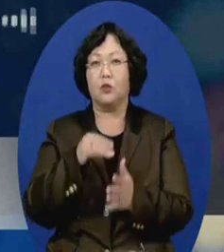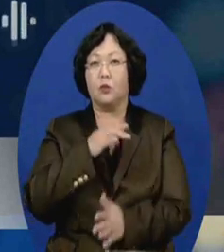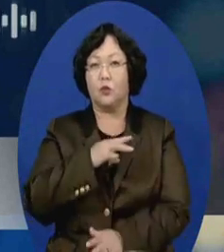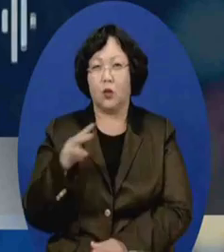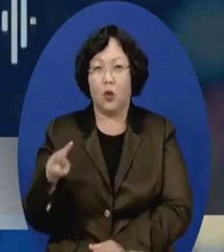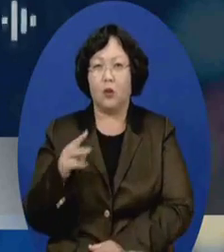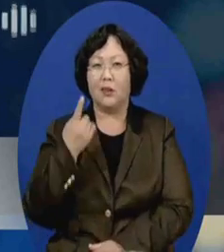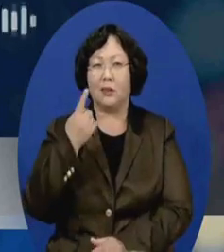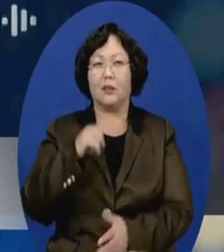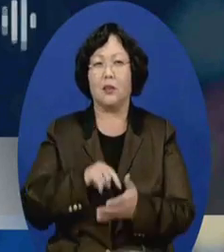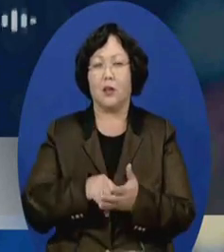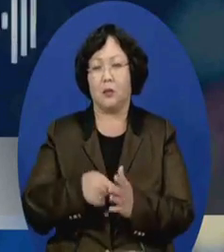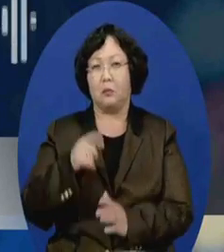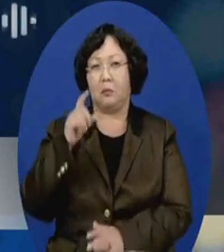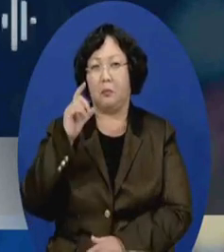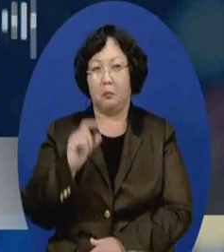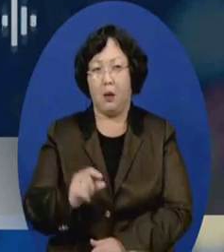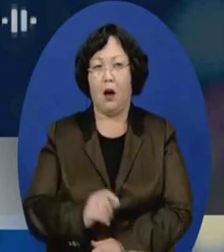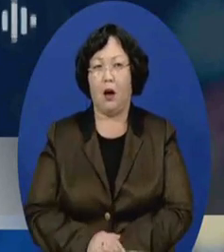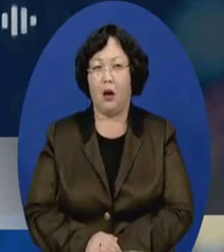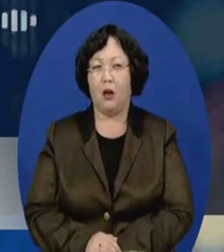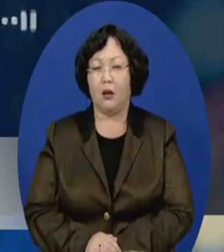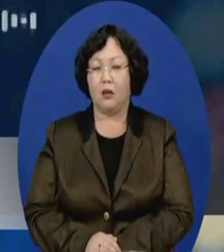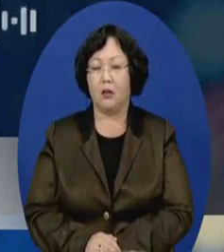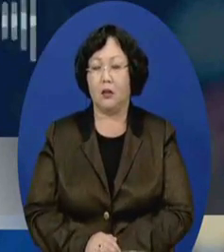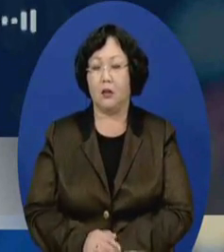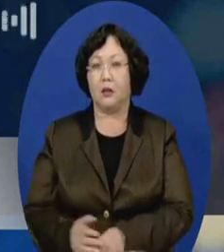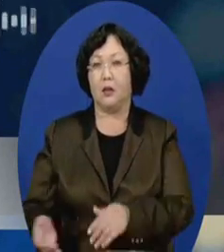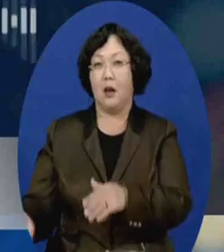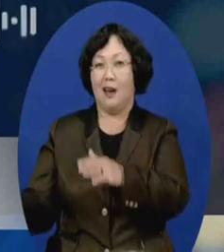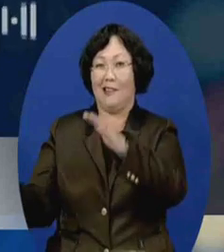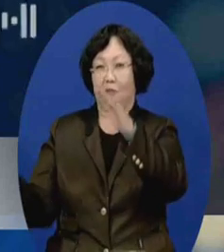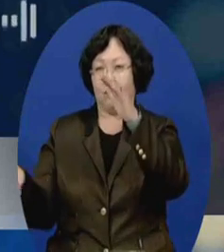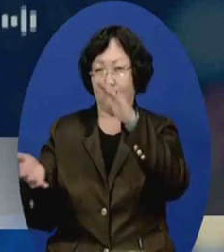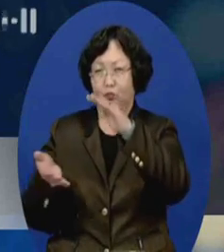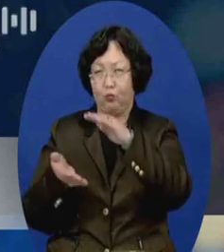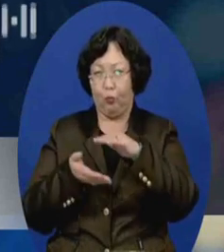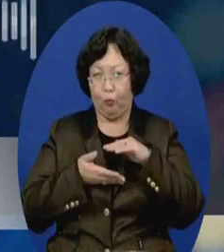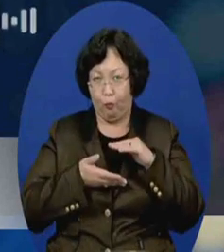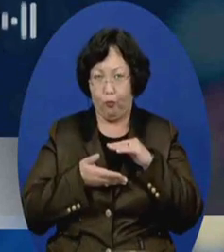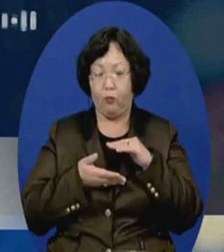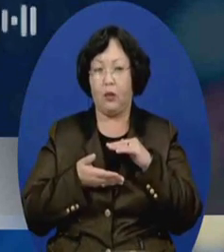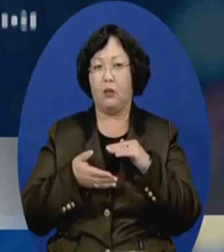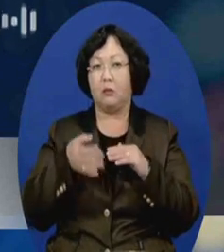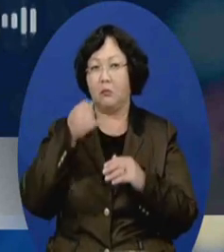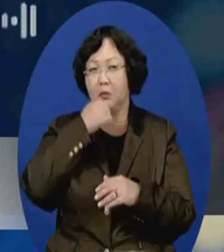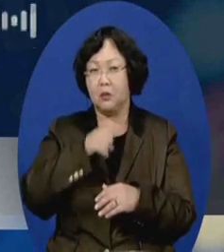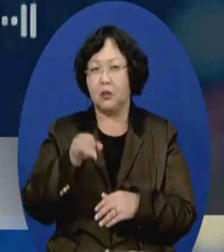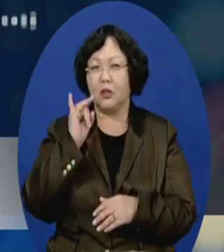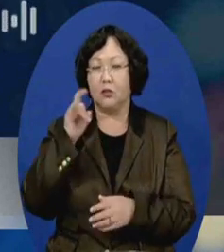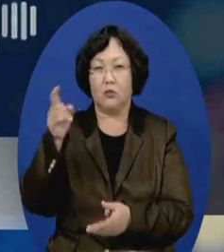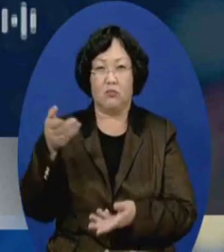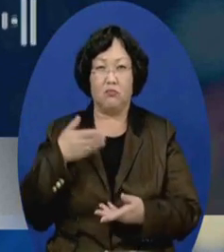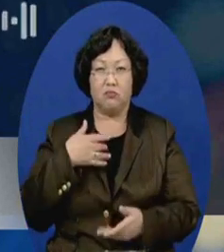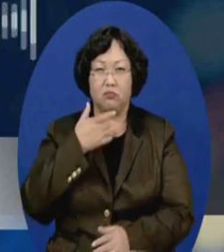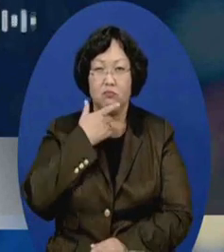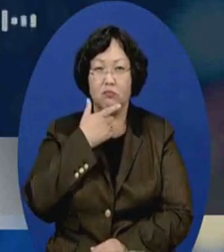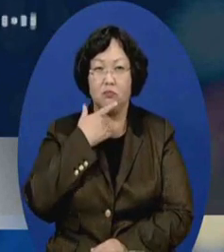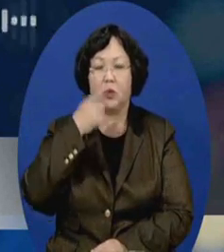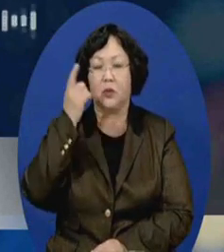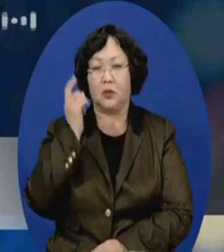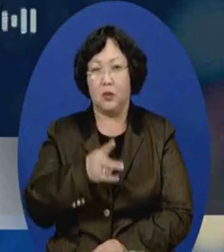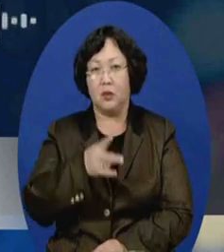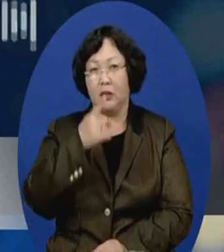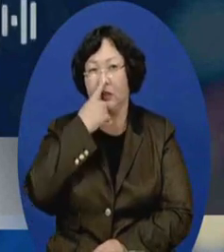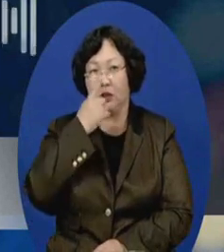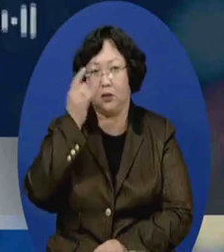Бид дахин багсаа. Тэгэхээр нийлүүлж байгаа амж байгаа хэмжээ нь дахин багасч байна гэсэн үг лээ. А тийм зөрүүлэлт бол бид ч бас хэд